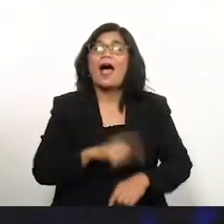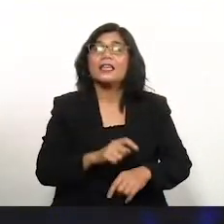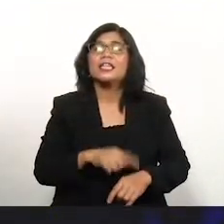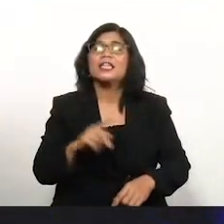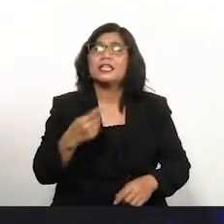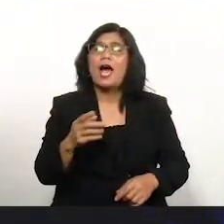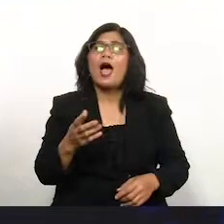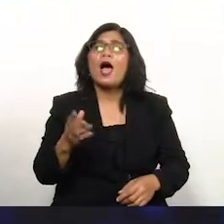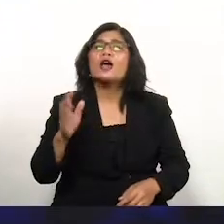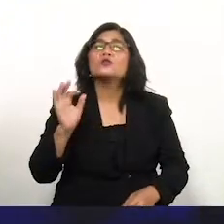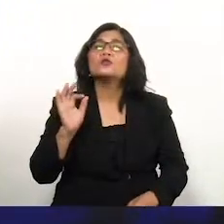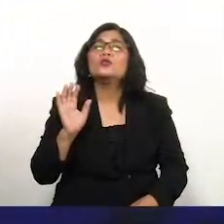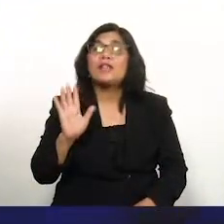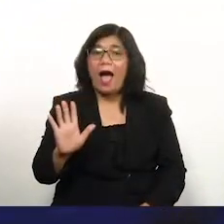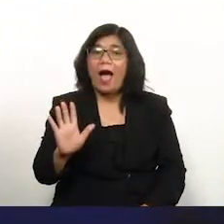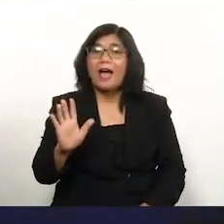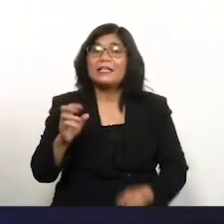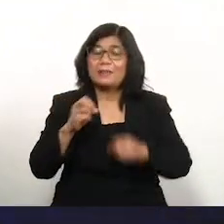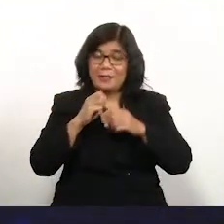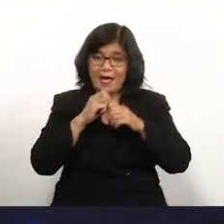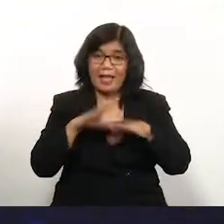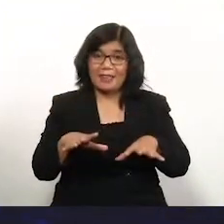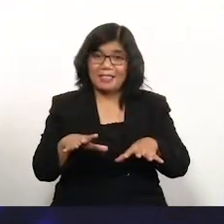Hai how we become a blessing